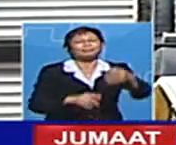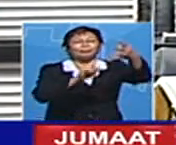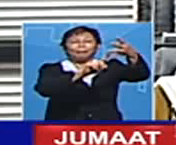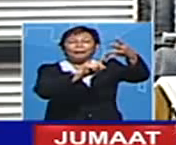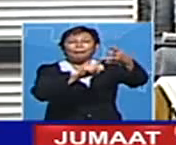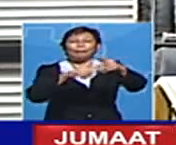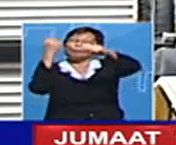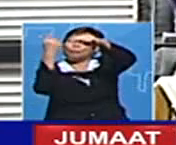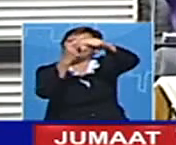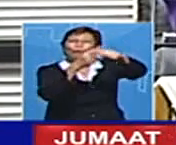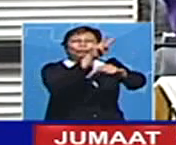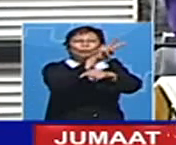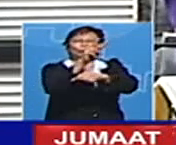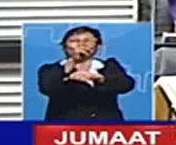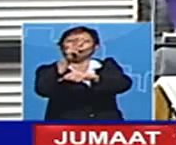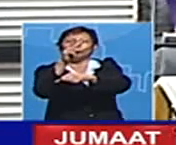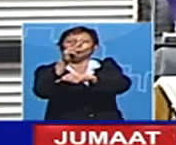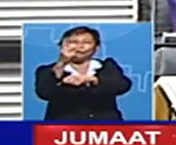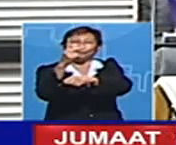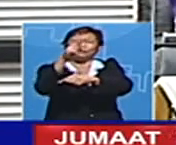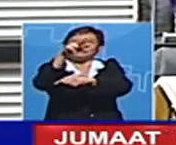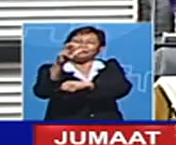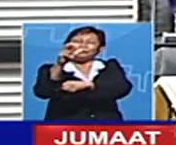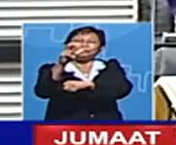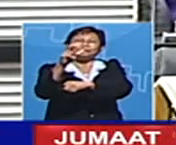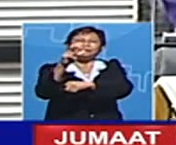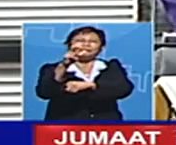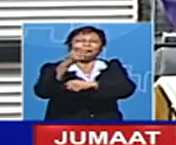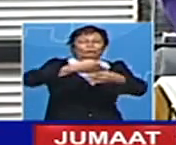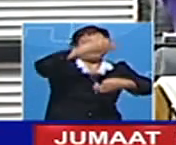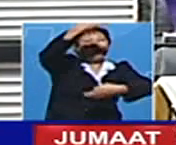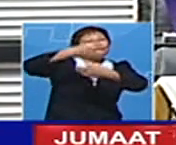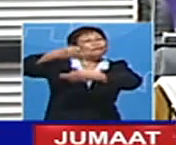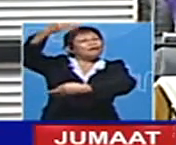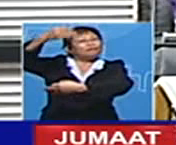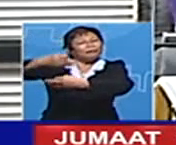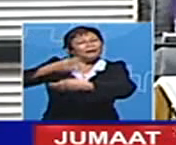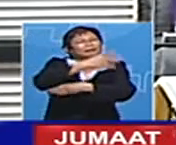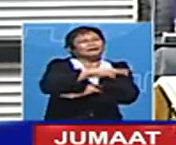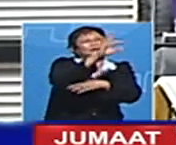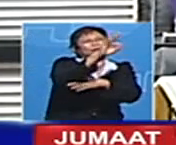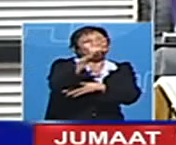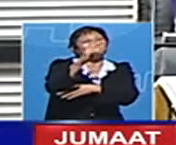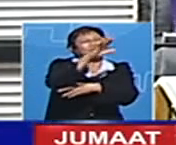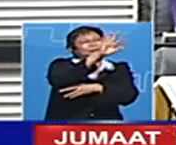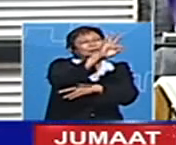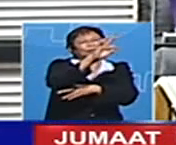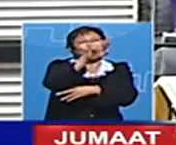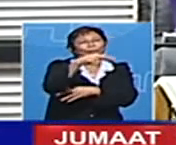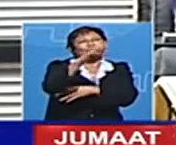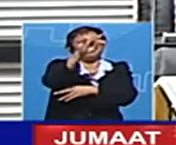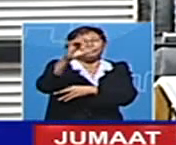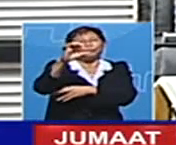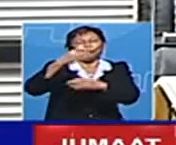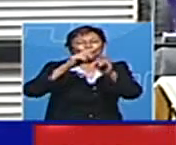membina 22300 unit pangsuri dan 9800 unit rumah